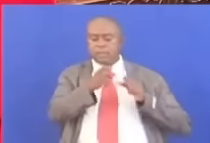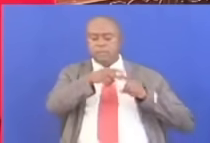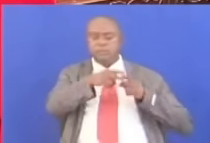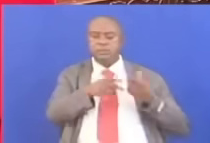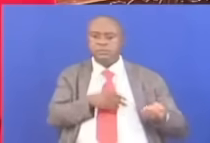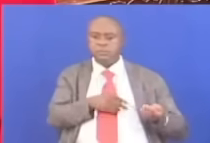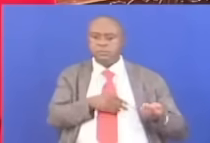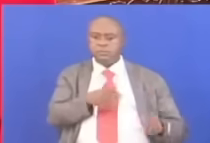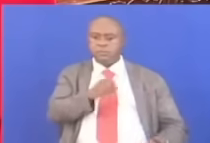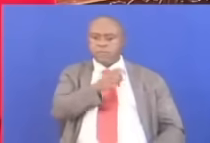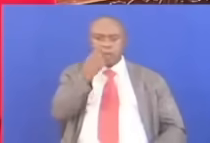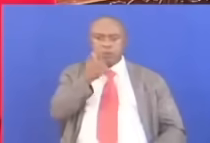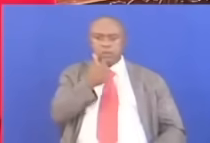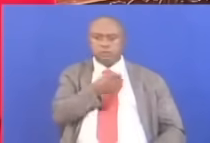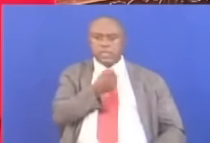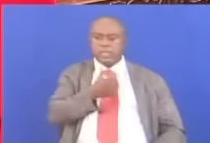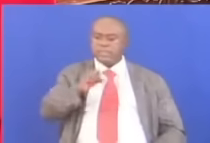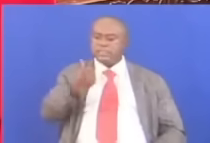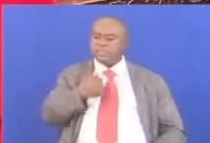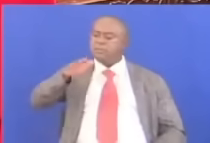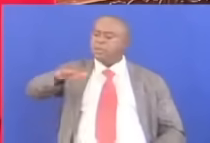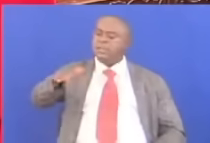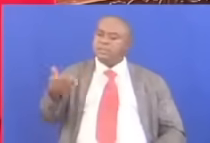binafsi akado kun gari